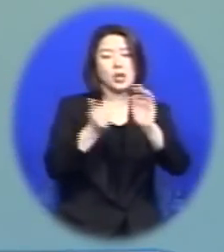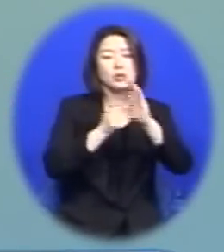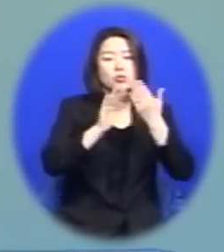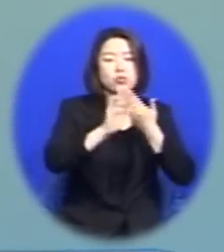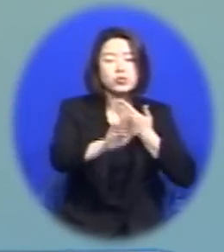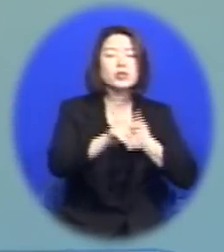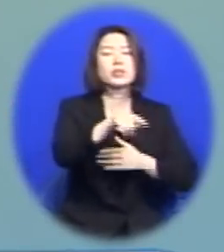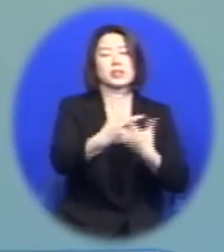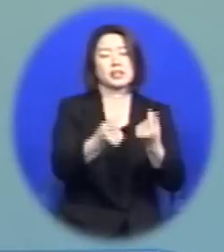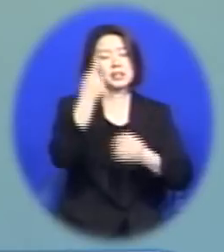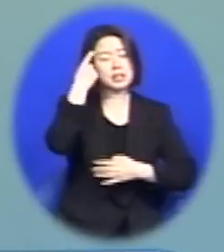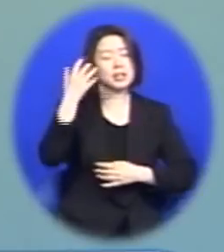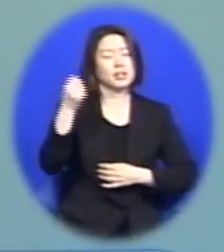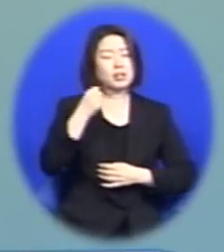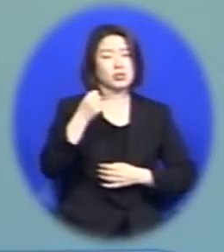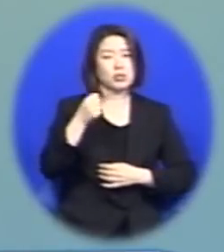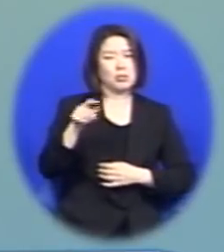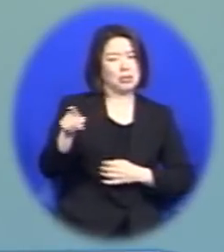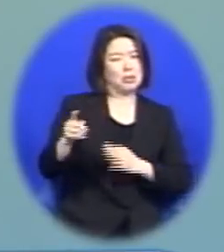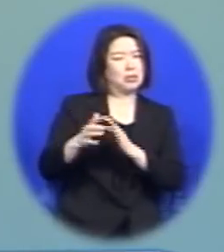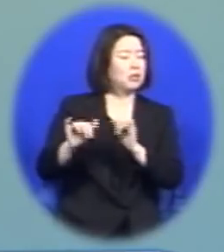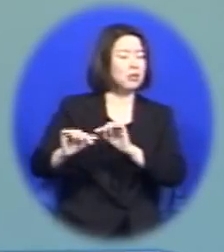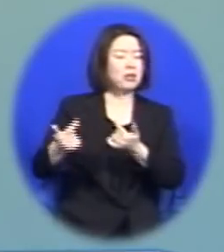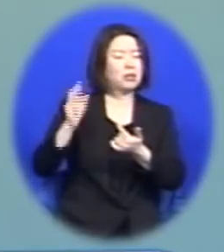이 사람은 아닌가봐